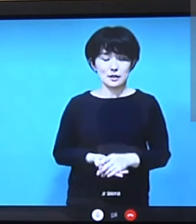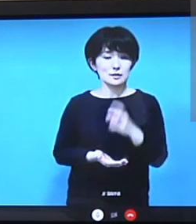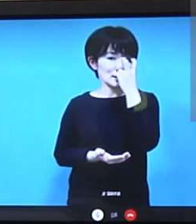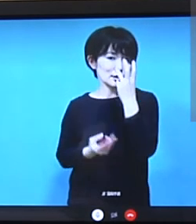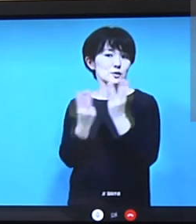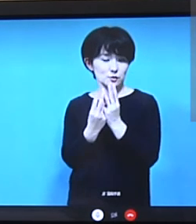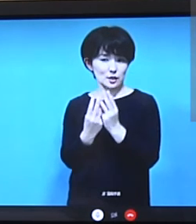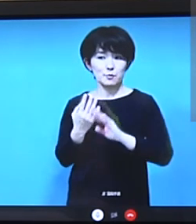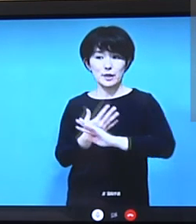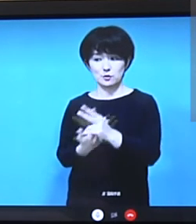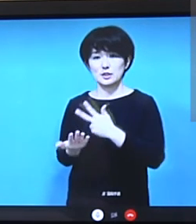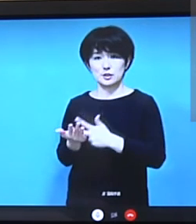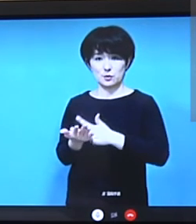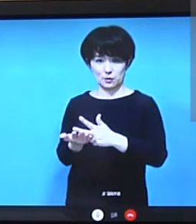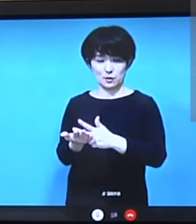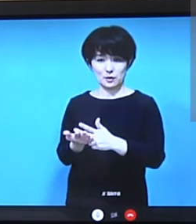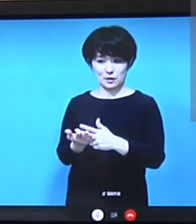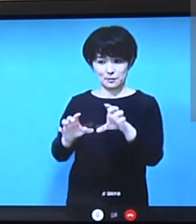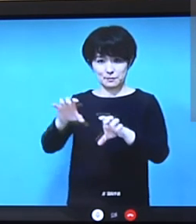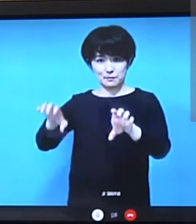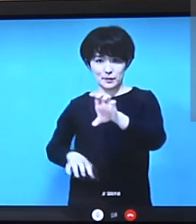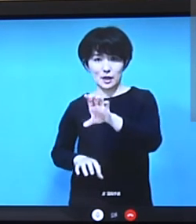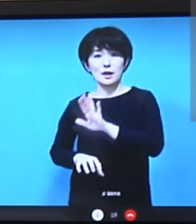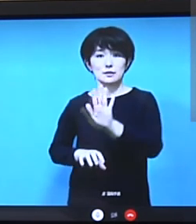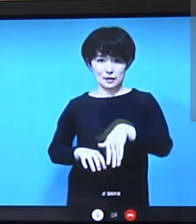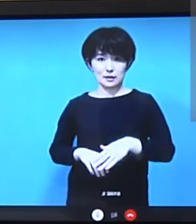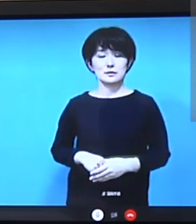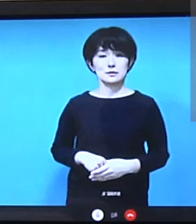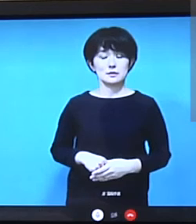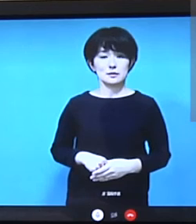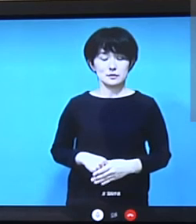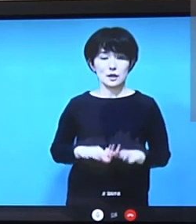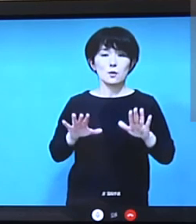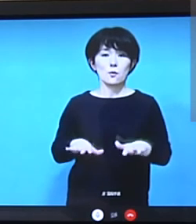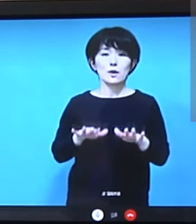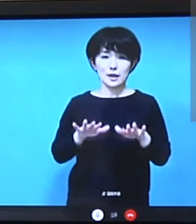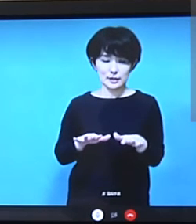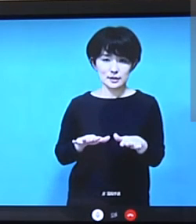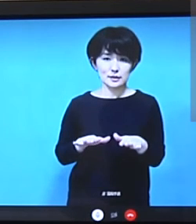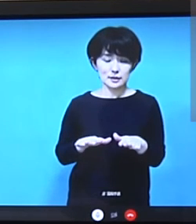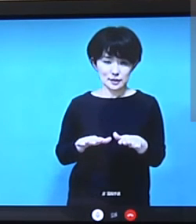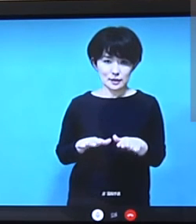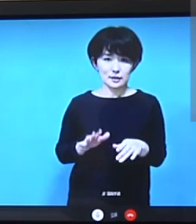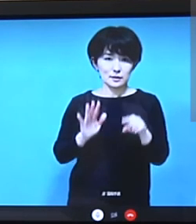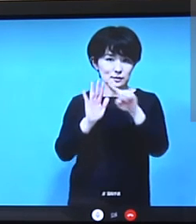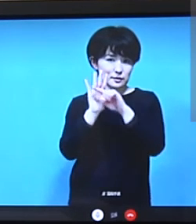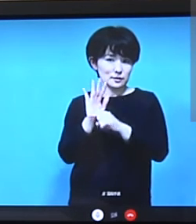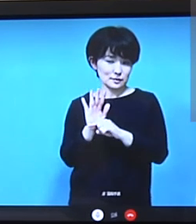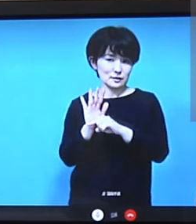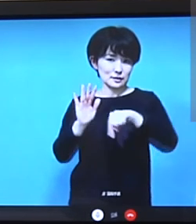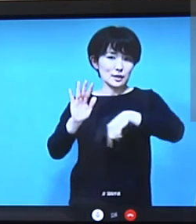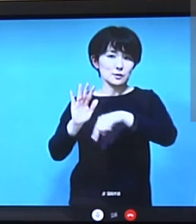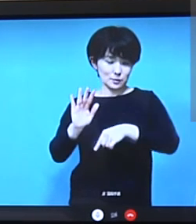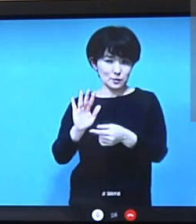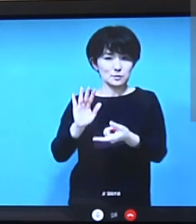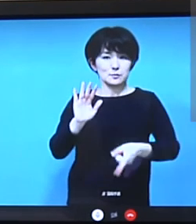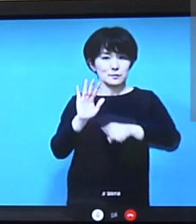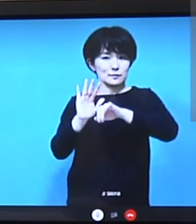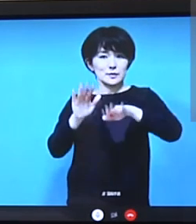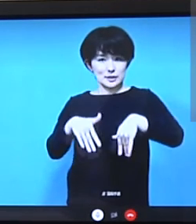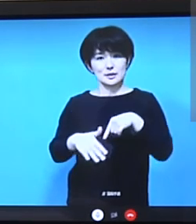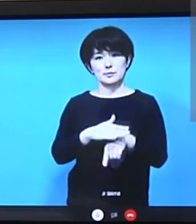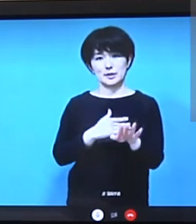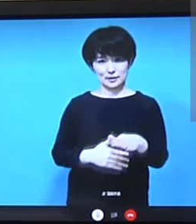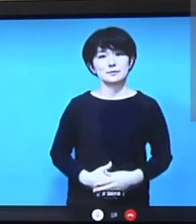けれども、便宜ということで、若干増やしたということになります。 わかりました。